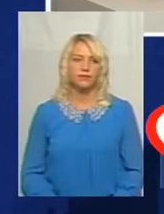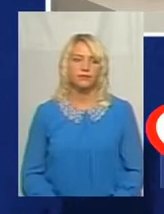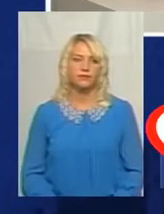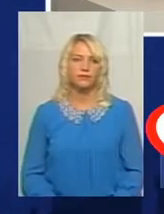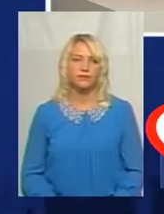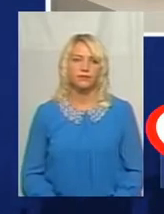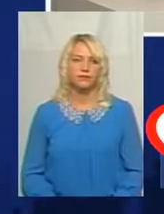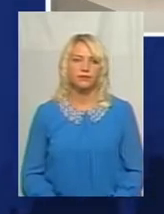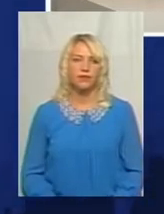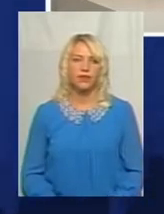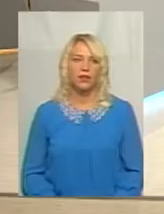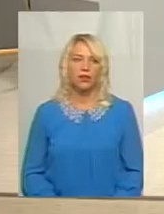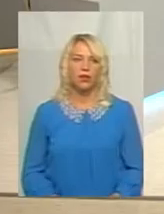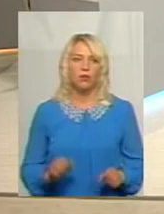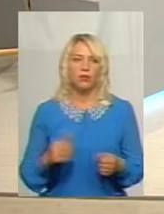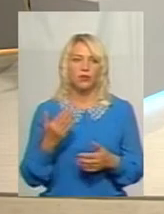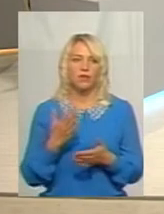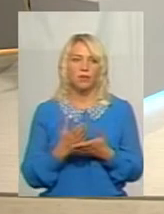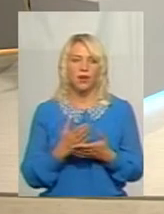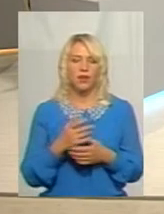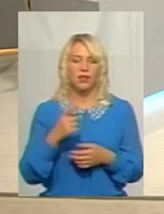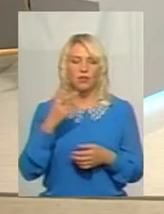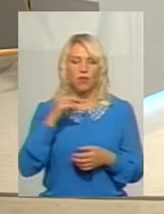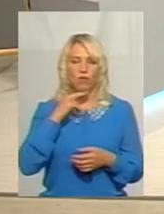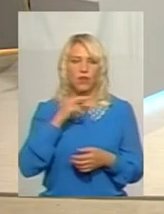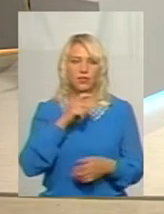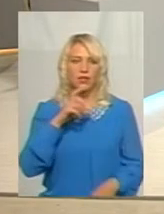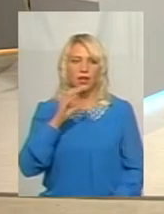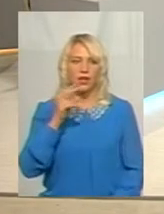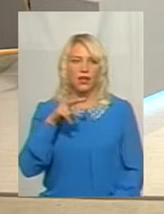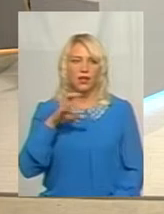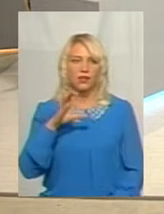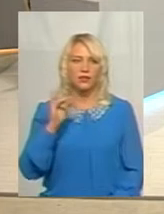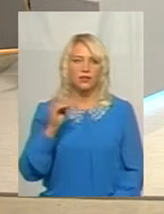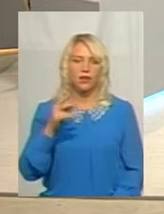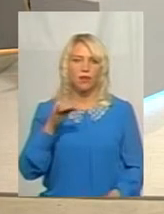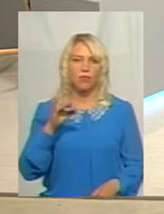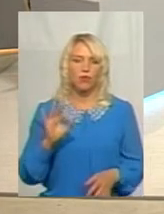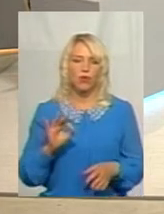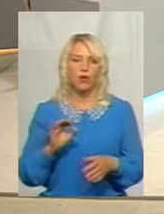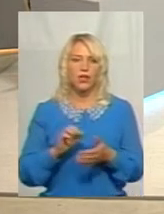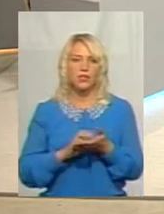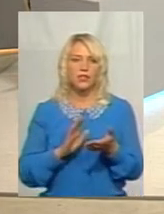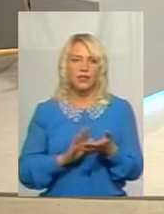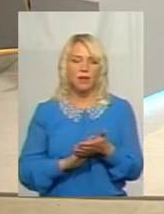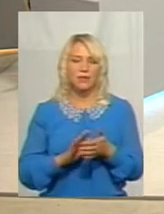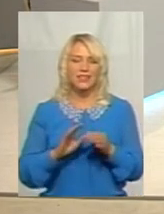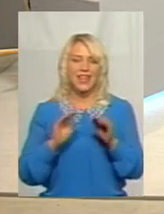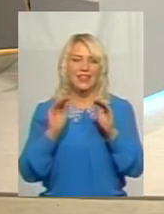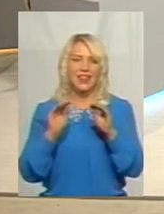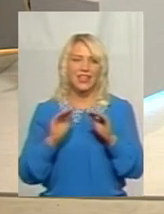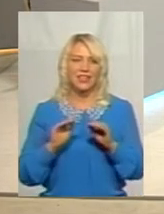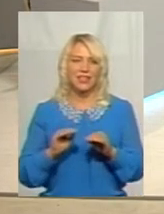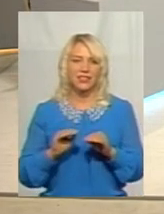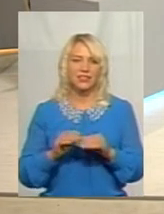Я перепрошую, а можливо, Олег, мали на увазі Health.me про запис для укладення декларації з лікарями? Чи саме все, на прийом? Все одно через Medix. Все